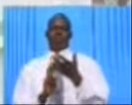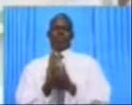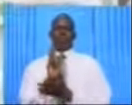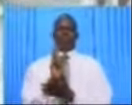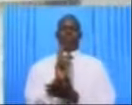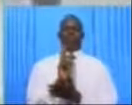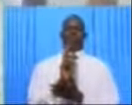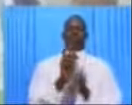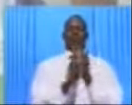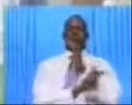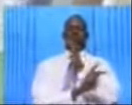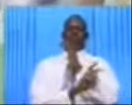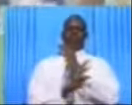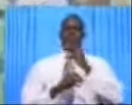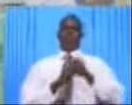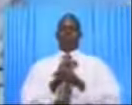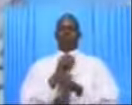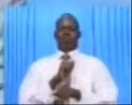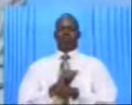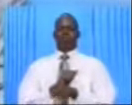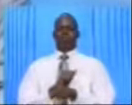et le monde du travail.